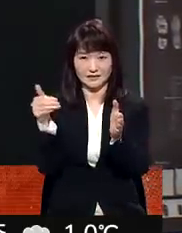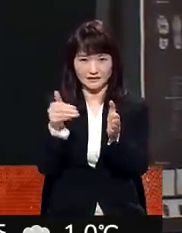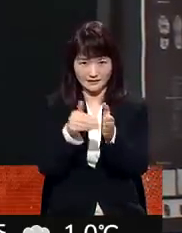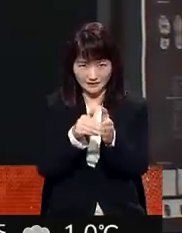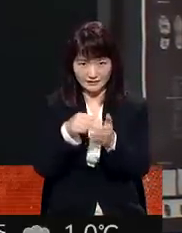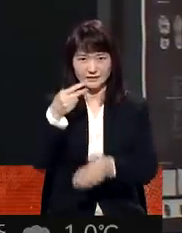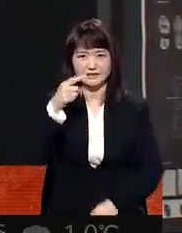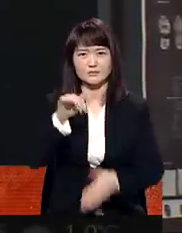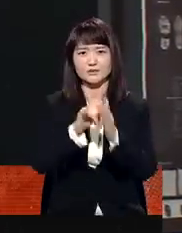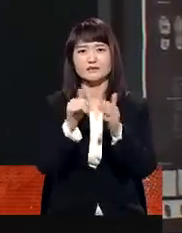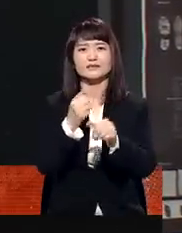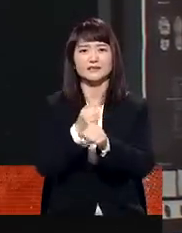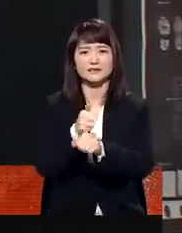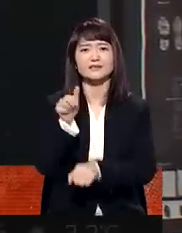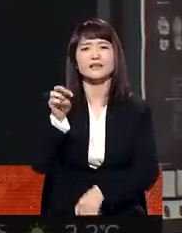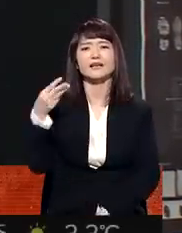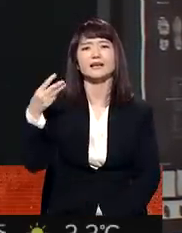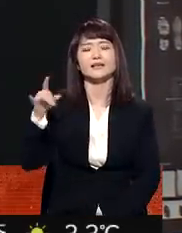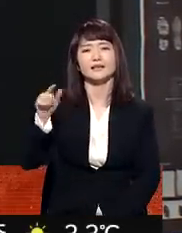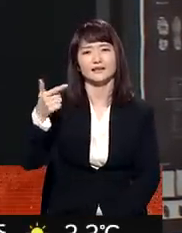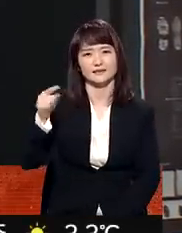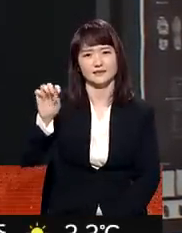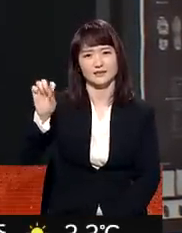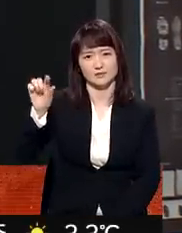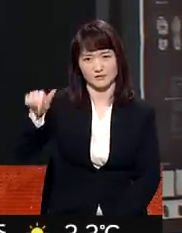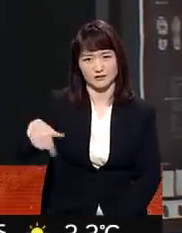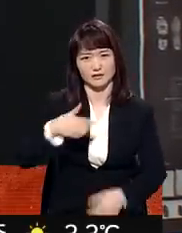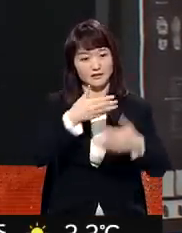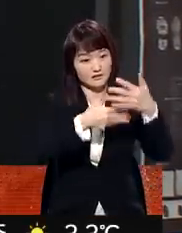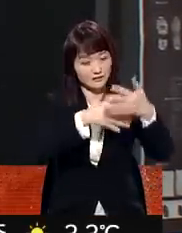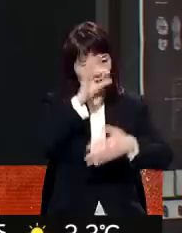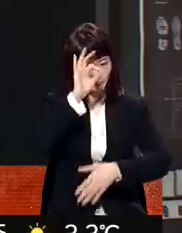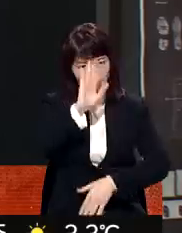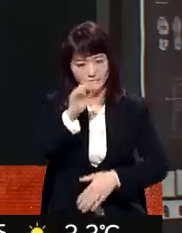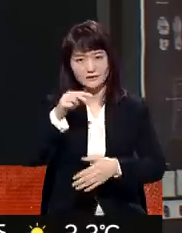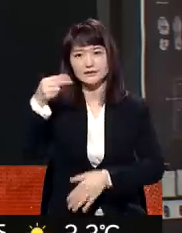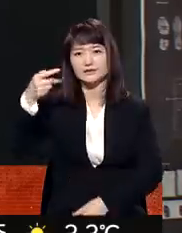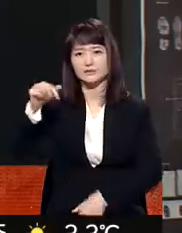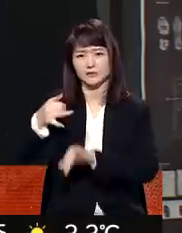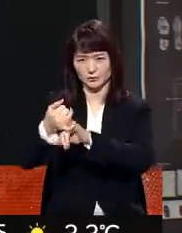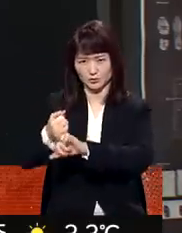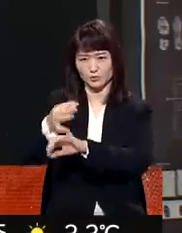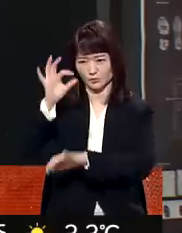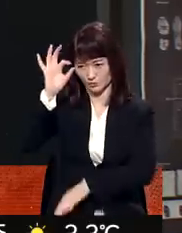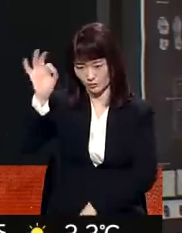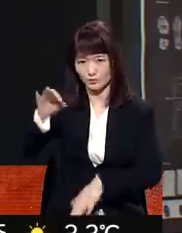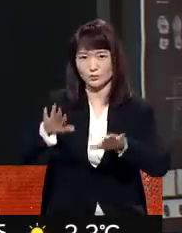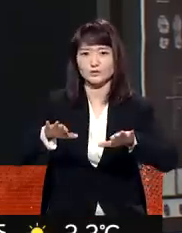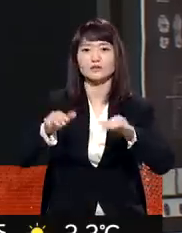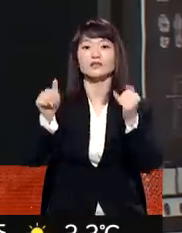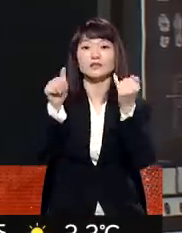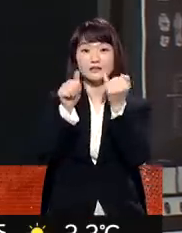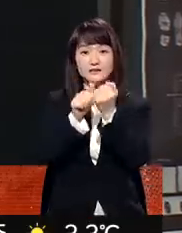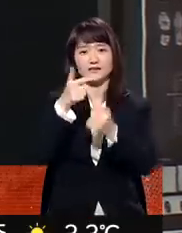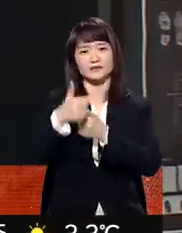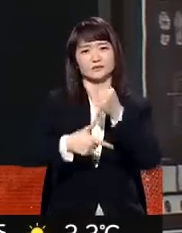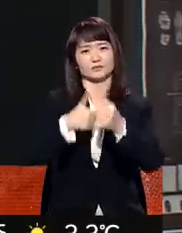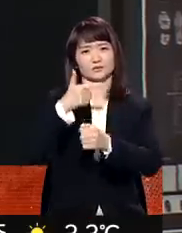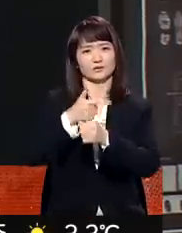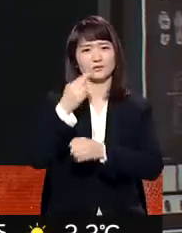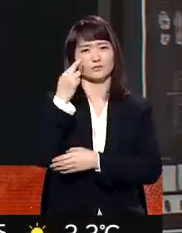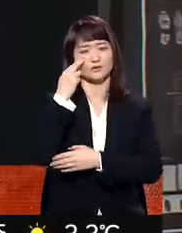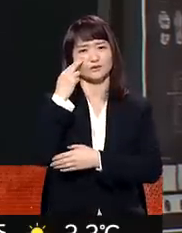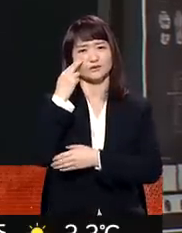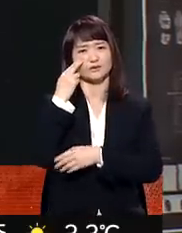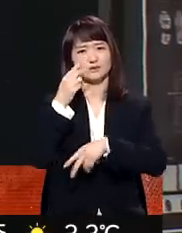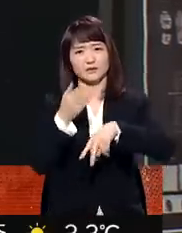하신 헬레나 팡님 드라마는 안 봐도 사바는 꼭 봅니다 하신 송현숙님 오늘 결혼 6주년입니다 미국에서 반바지 티셔츠